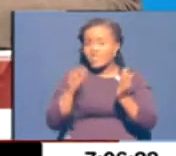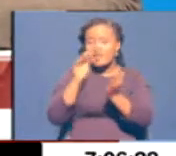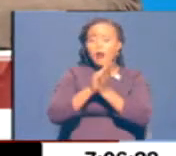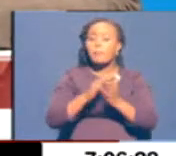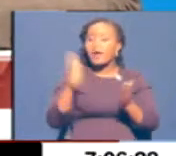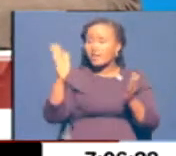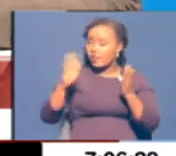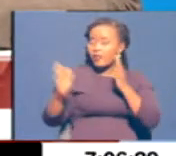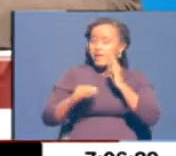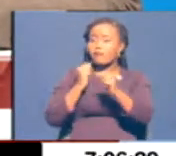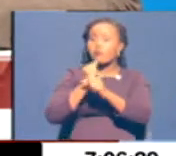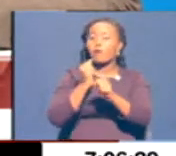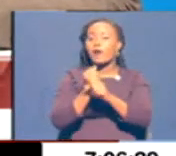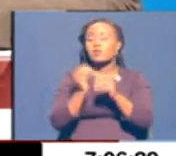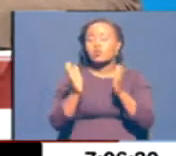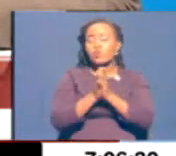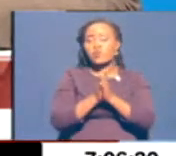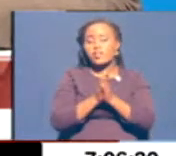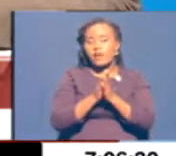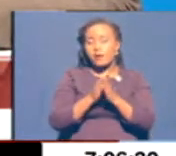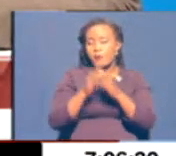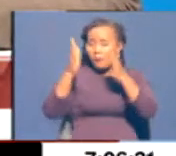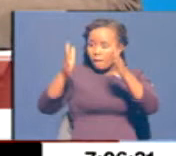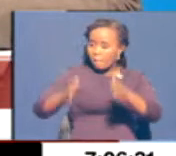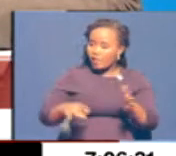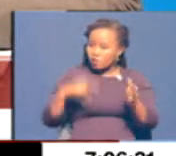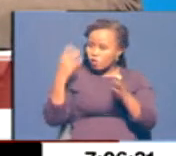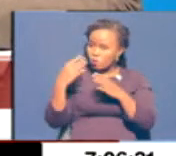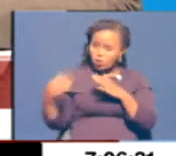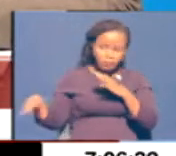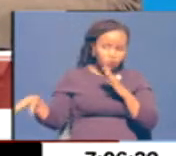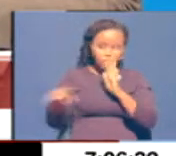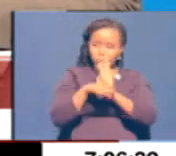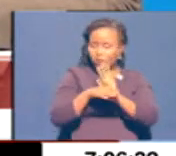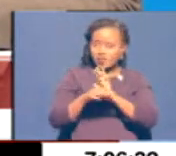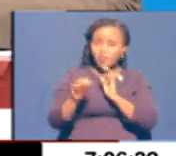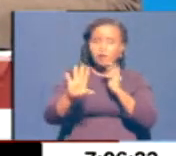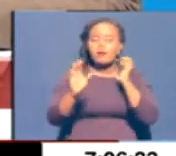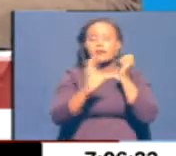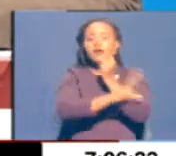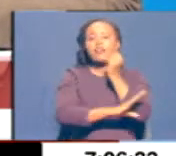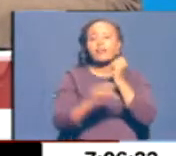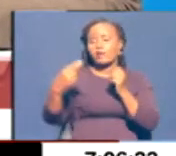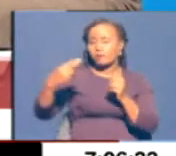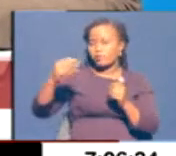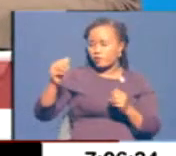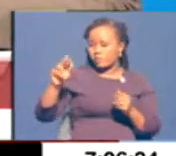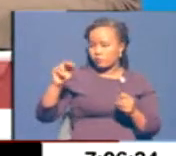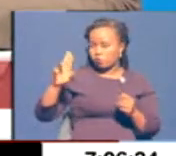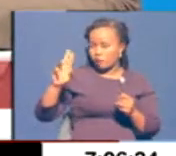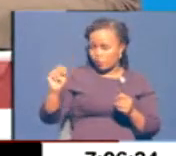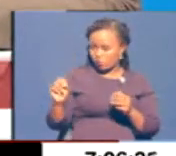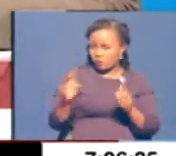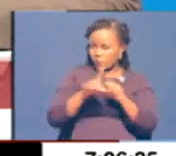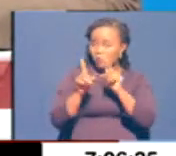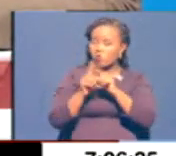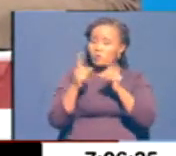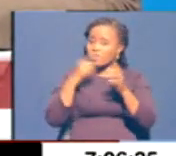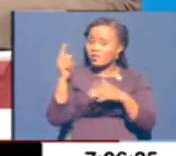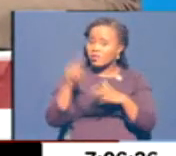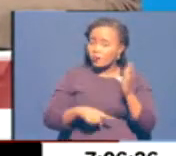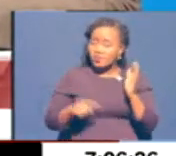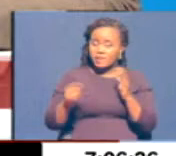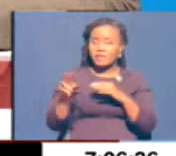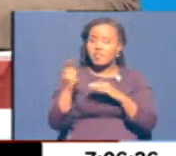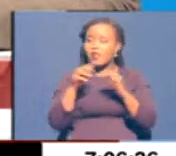na raia wa Uturuki aliyerejeshwa nyumbani kwao Harun Aydin. Waroi ameiambia kamati ya bunge la kitaifa kuhusu fedha na mipango